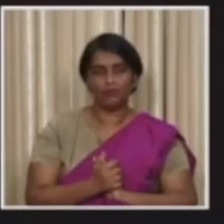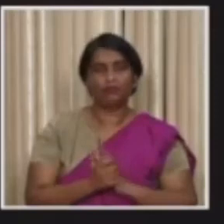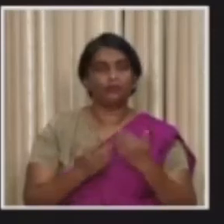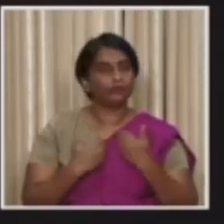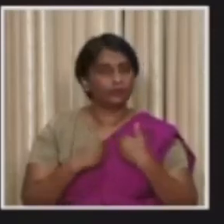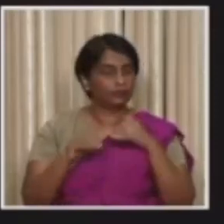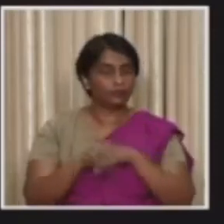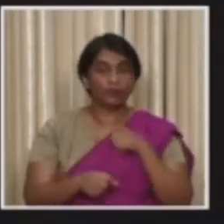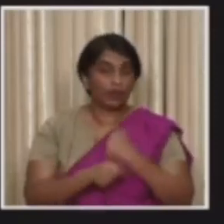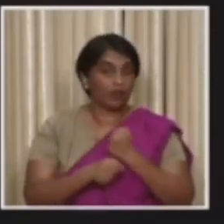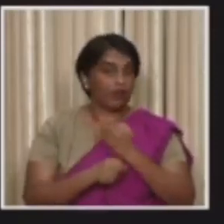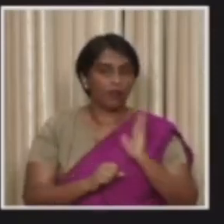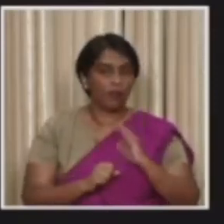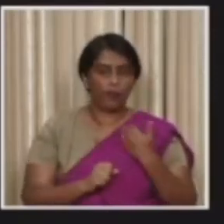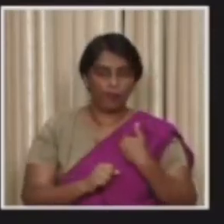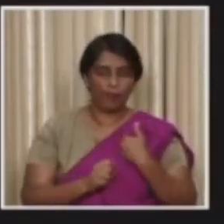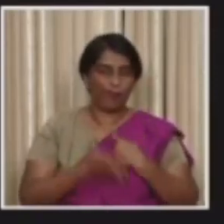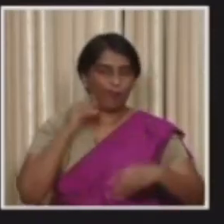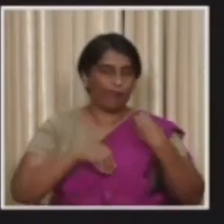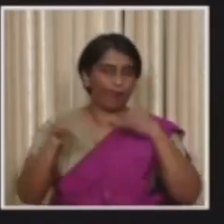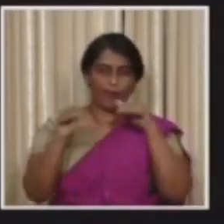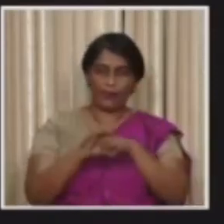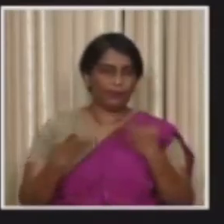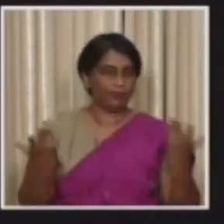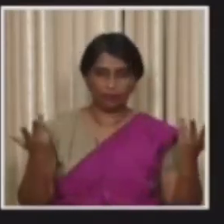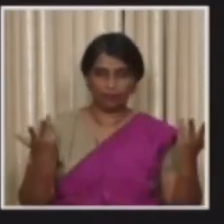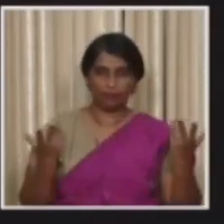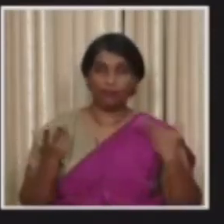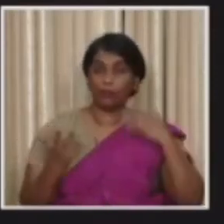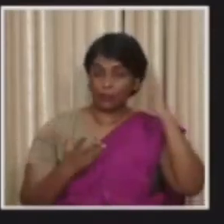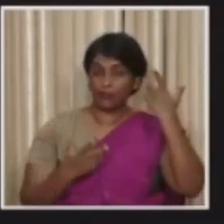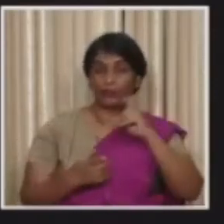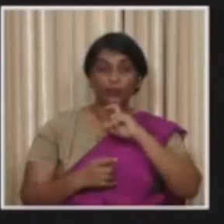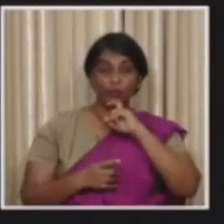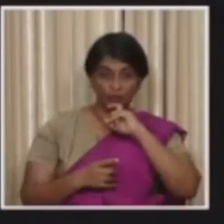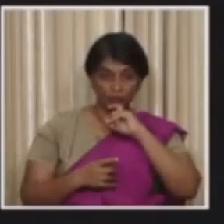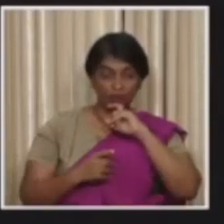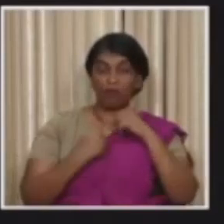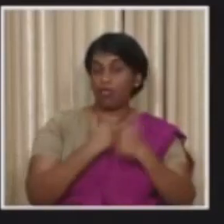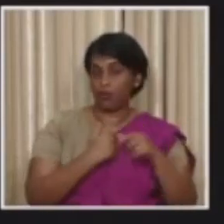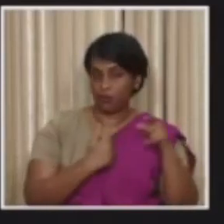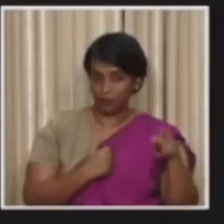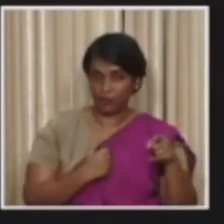පත් කරපු ආණ්ඩුව නෙවෙයි. එතකොට මම දේශපාලනයට සම්බන්ධත් නැහැ. විශේෂ අධිකරණයක් නිර්මාණය කරා.